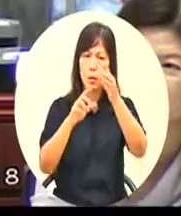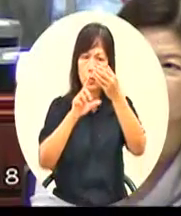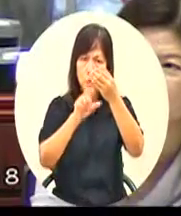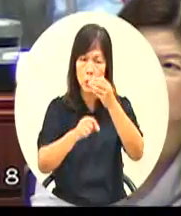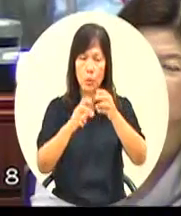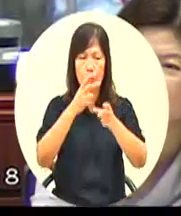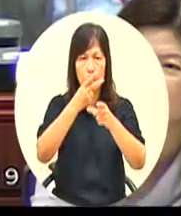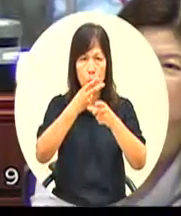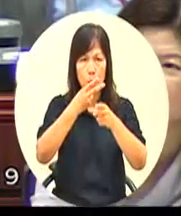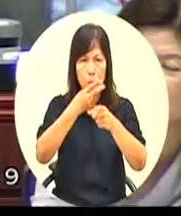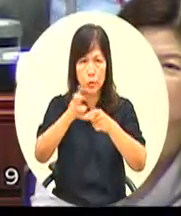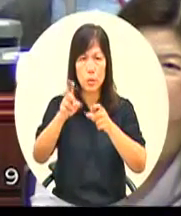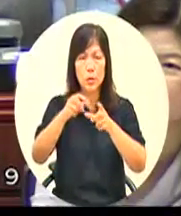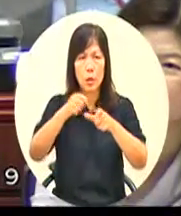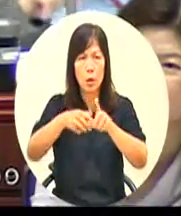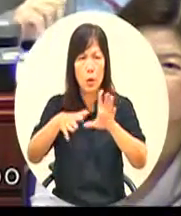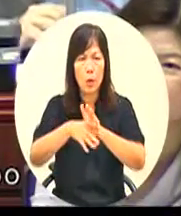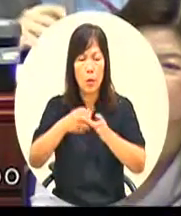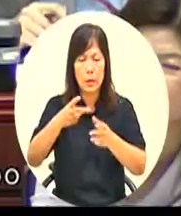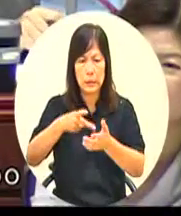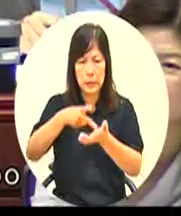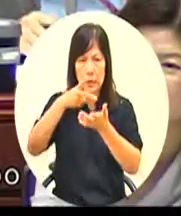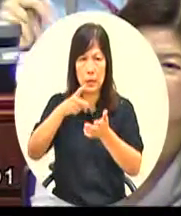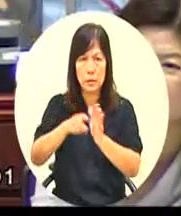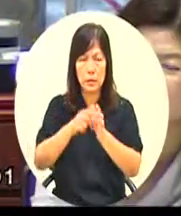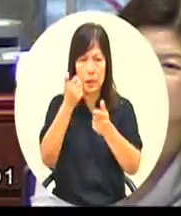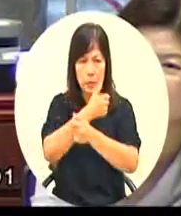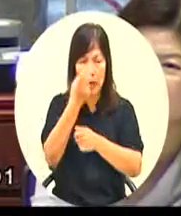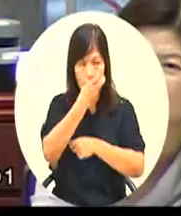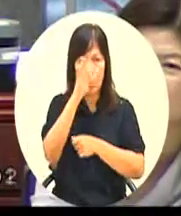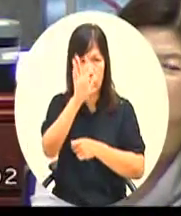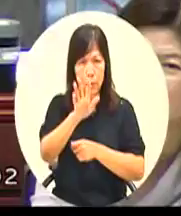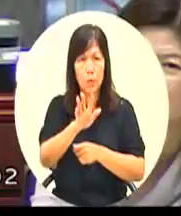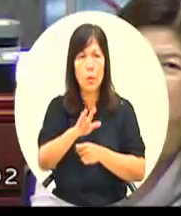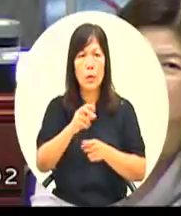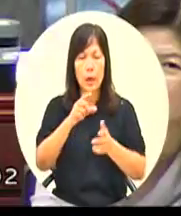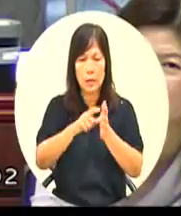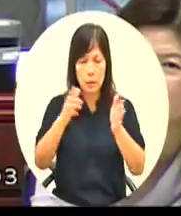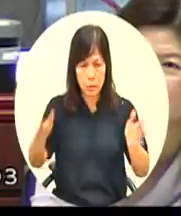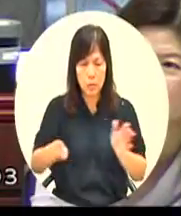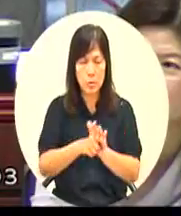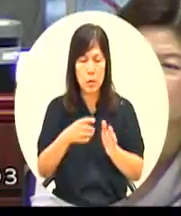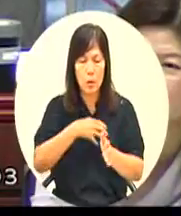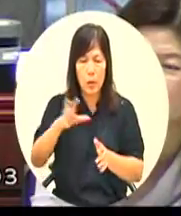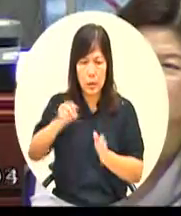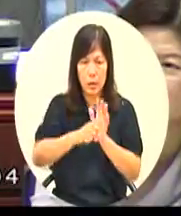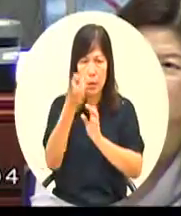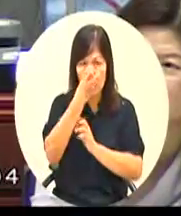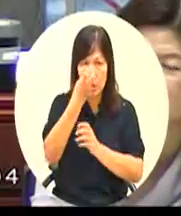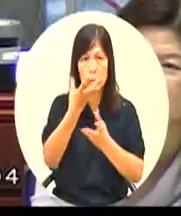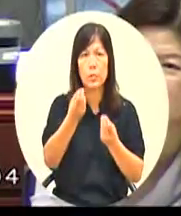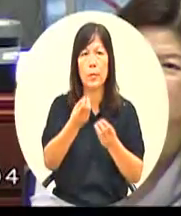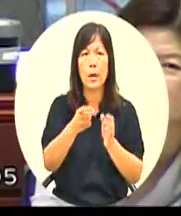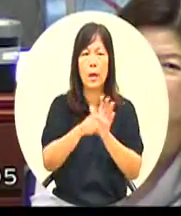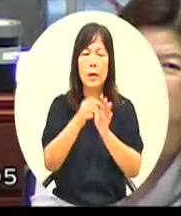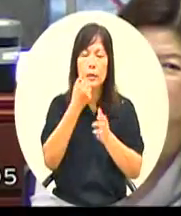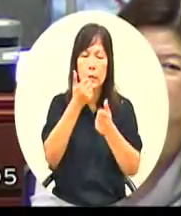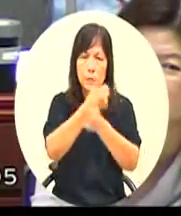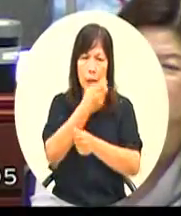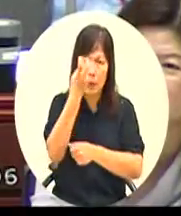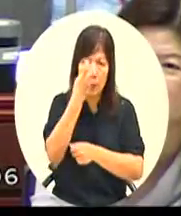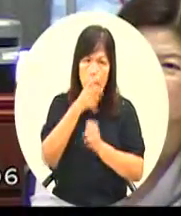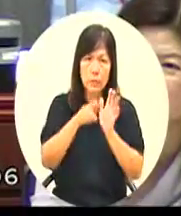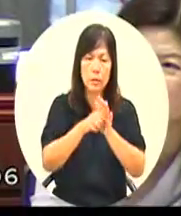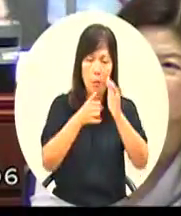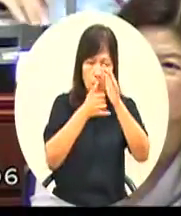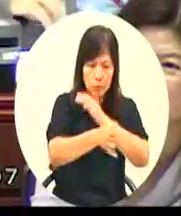文跟军方再申请第二次的代管。那我们希望在这段时间，虽然我们没有取得管理权，但是代管的时候我们可以进去